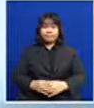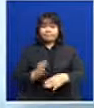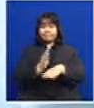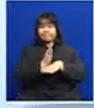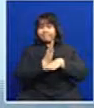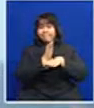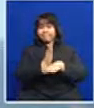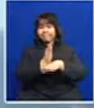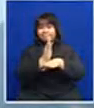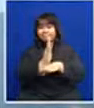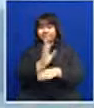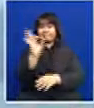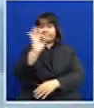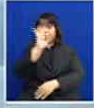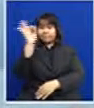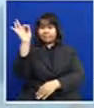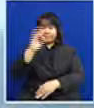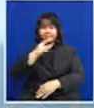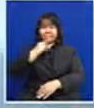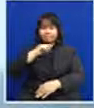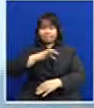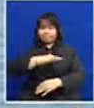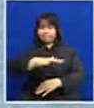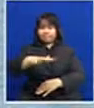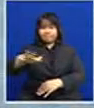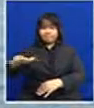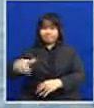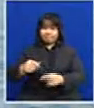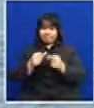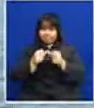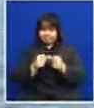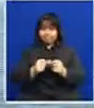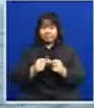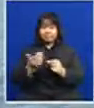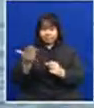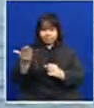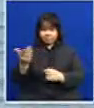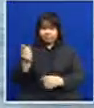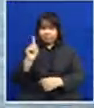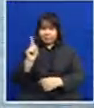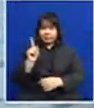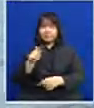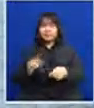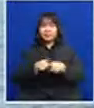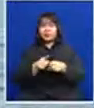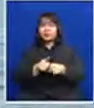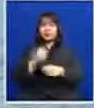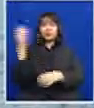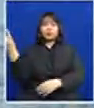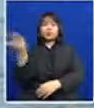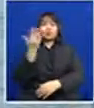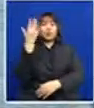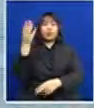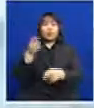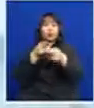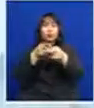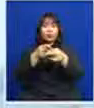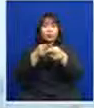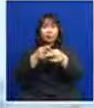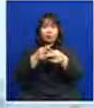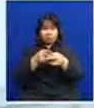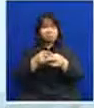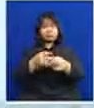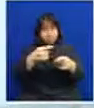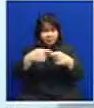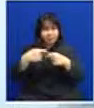สีฟ้าที่ลอยลำอยู่กลางทะเลลำนี้ล่ะค่ะที่กำลังพูดถึงนี่คือการแล่นเรือใบโดยใช้ลมเป็นตัวขับเคลื่อนหาได้ย